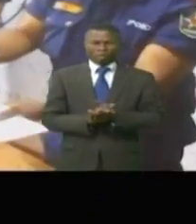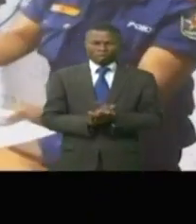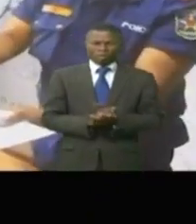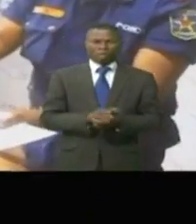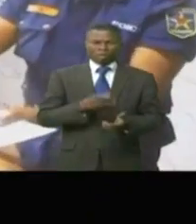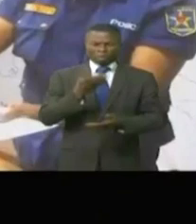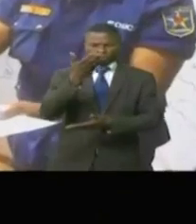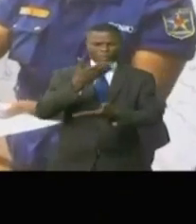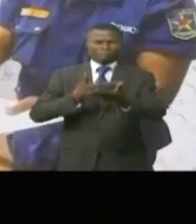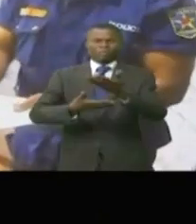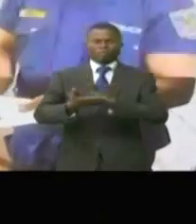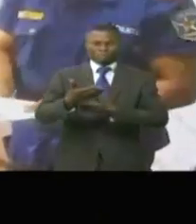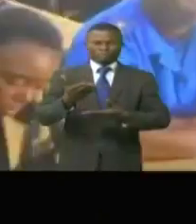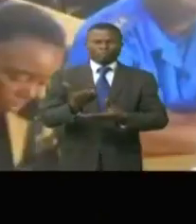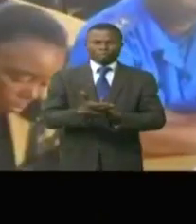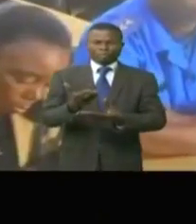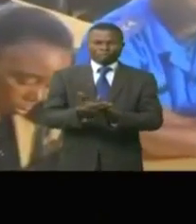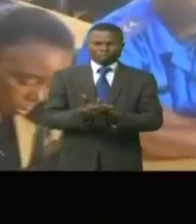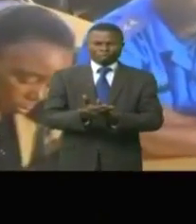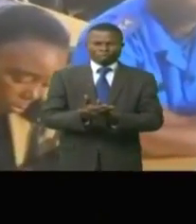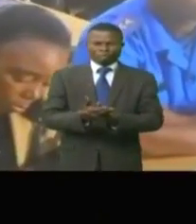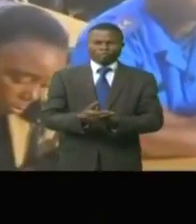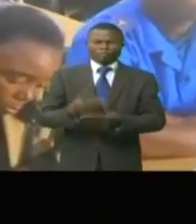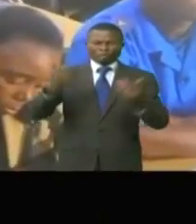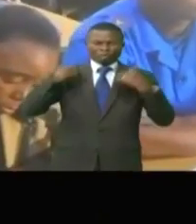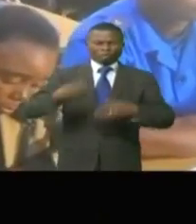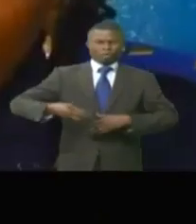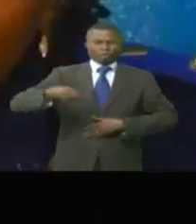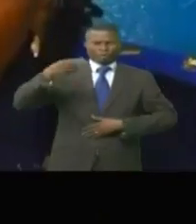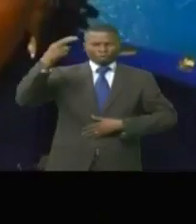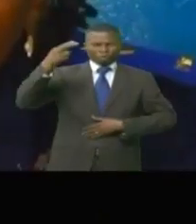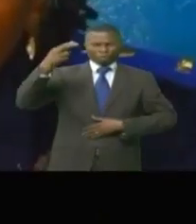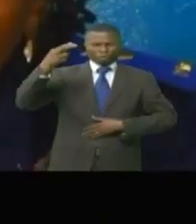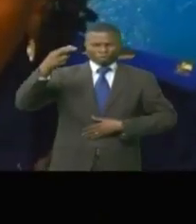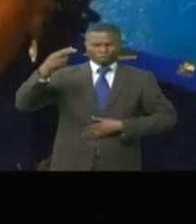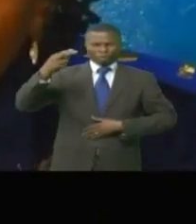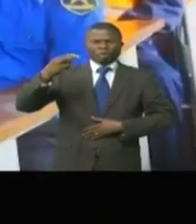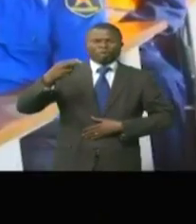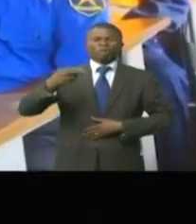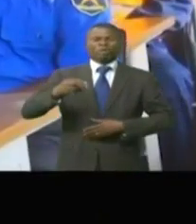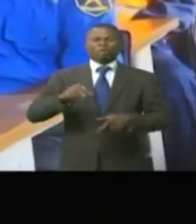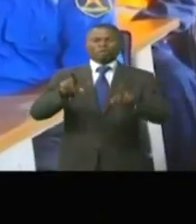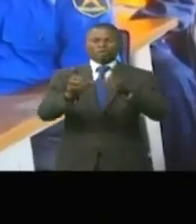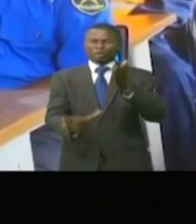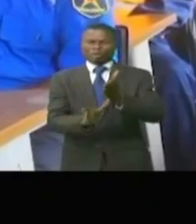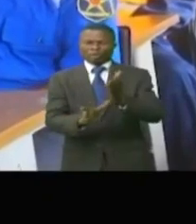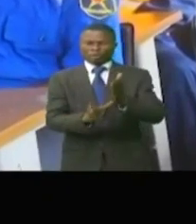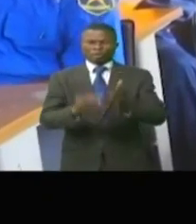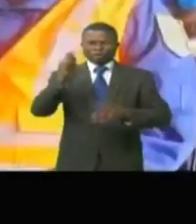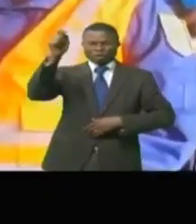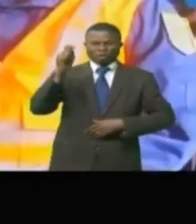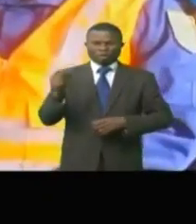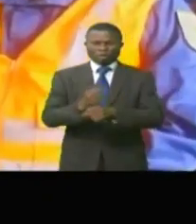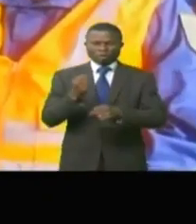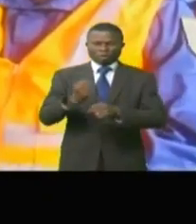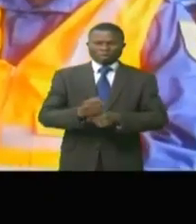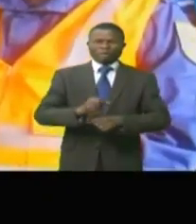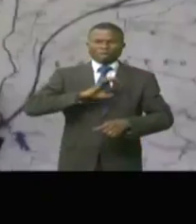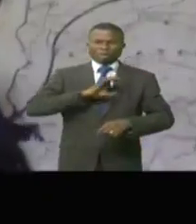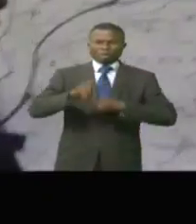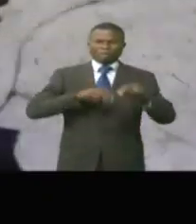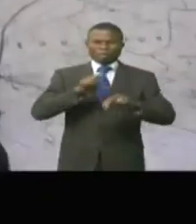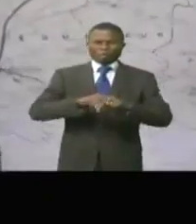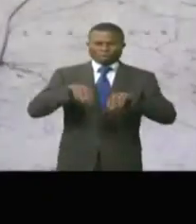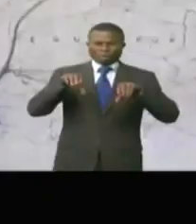procédé à la remise et reprise devant les officiers supérieurs, officiers subalternes, sous-officiers et agents de la PNC